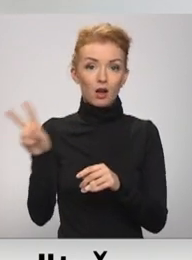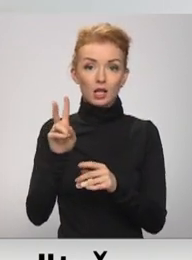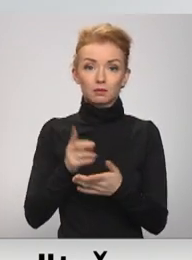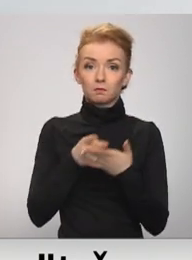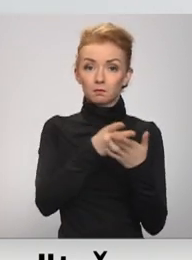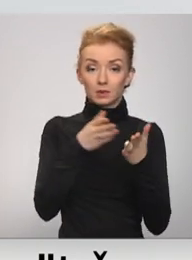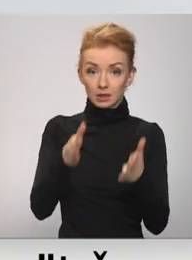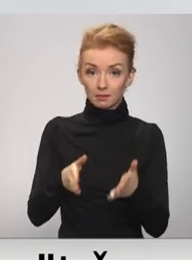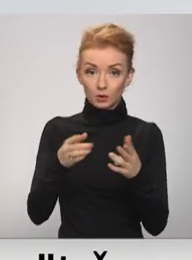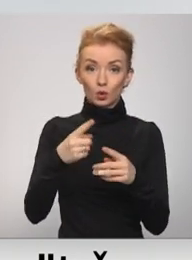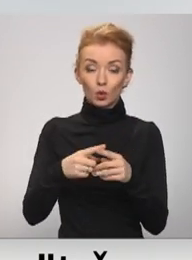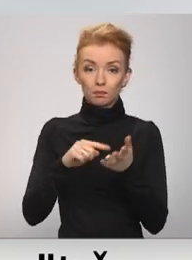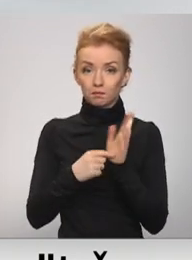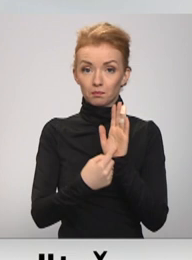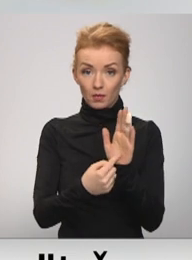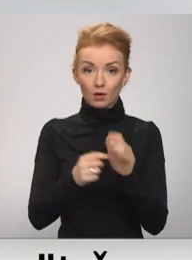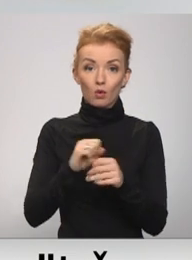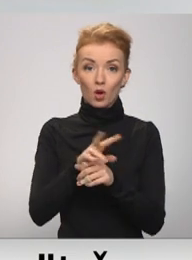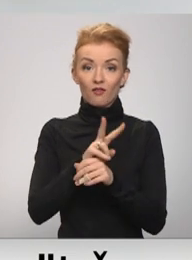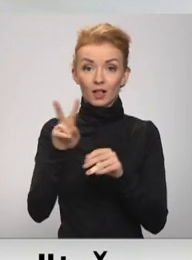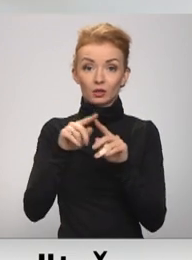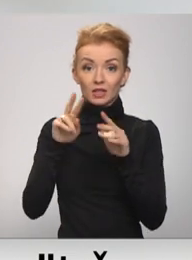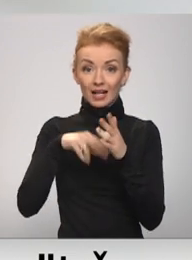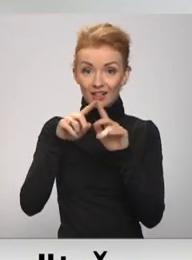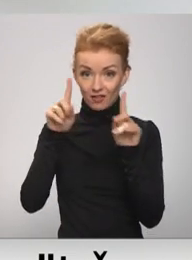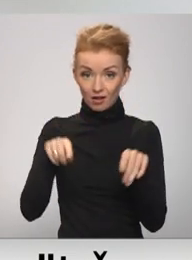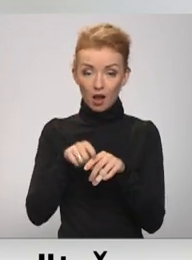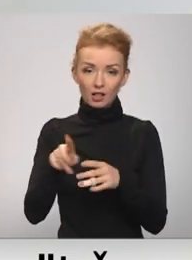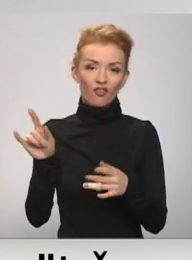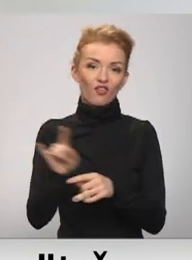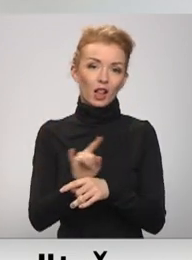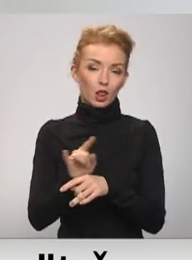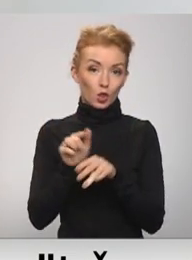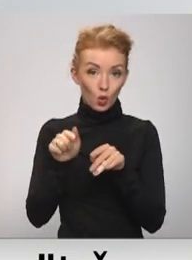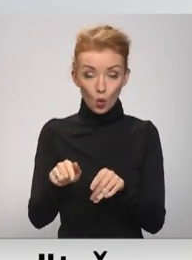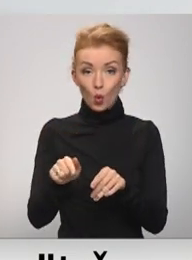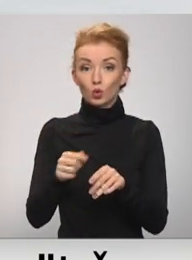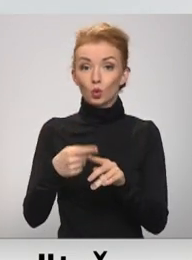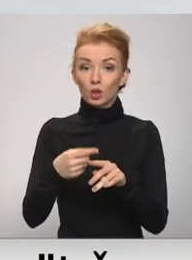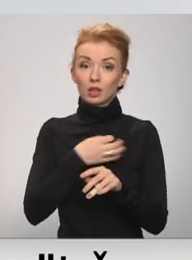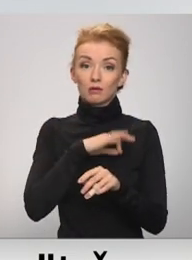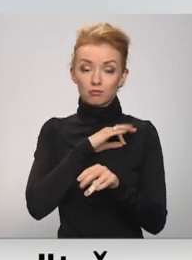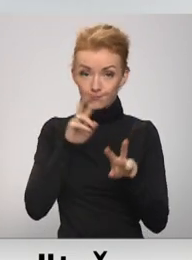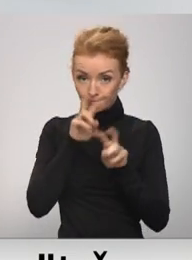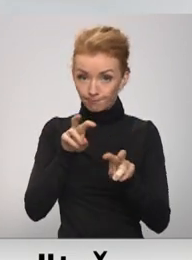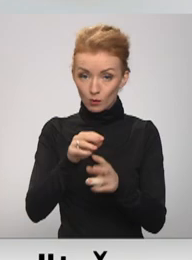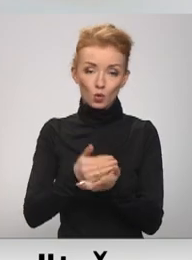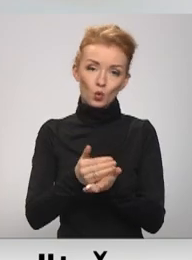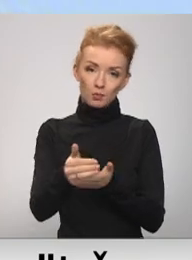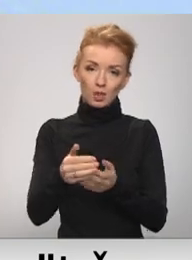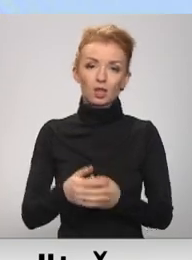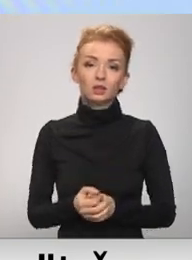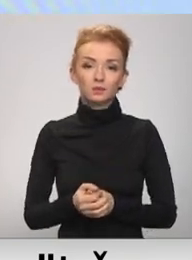ievietots slimnīcā un uzrādīt COVID-19 certifikātu ar iespējams viltojumu pazīmēm. Šajā gadījumā aizmeklēšana krimināla procesā vēl